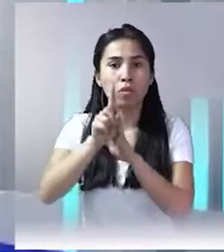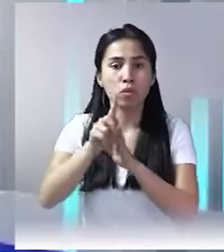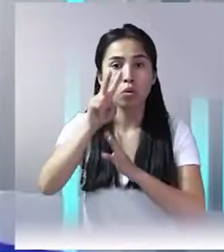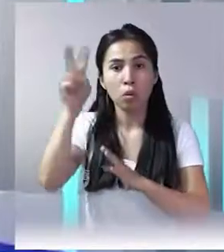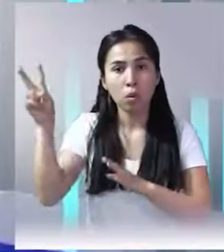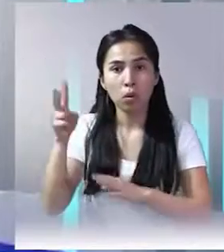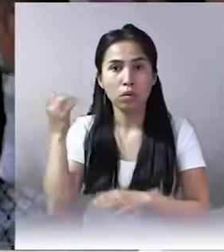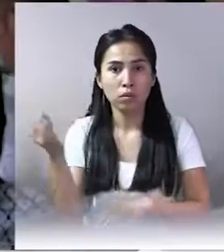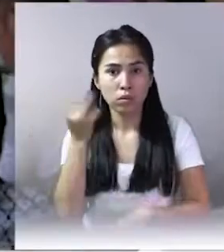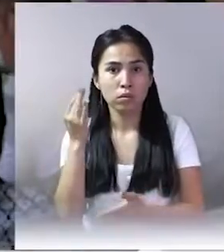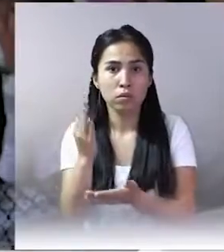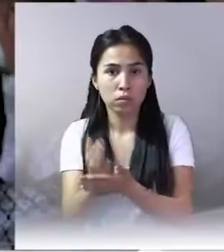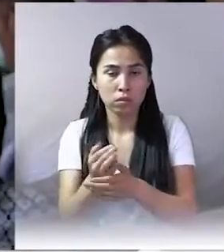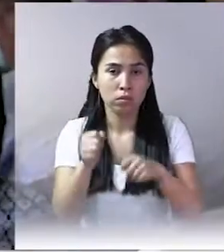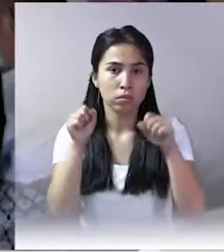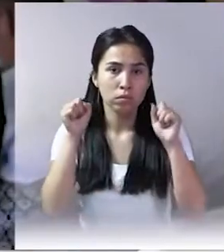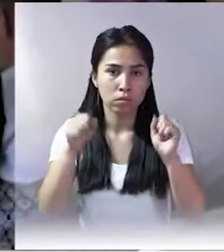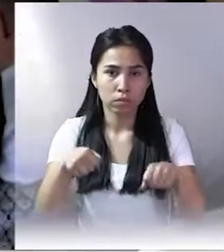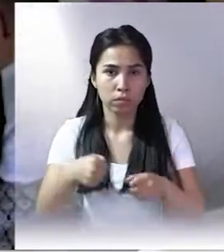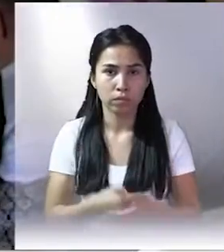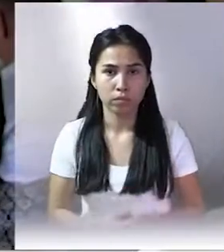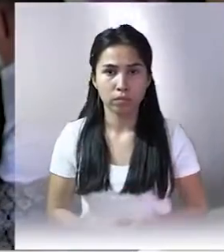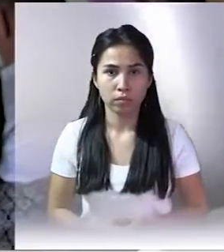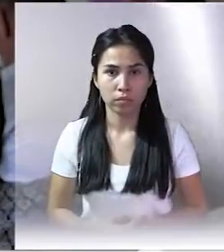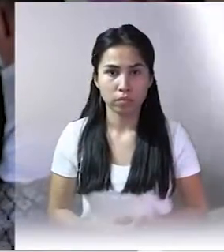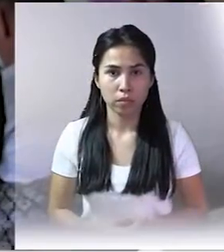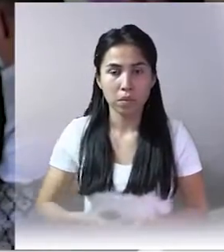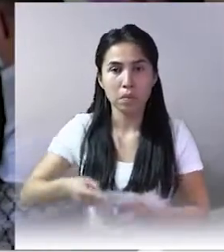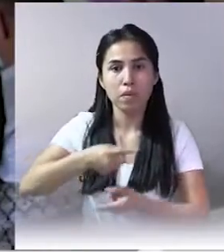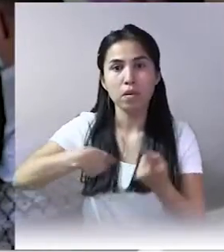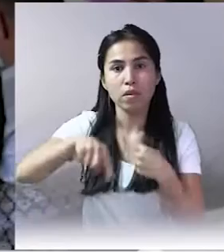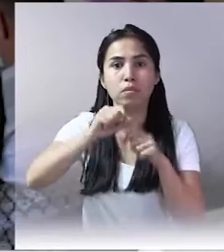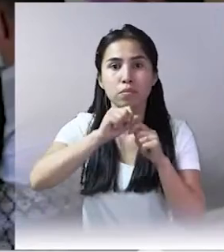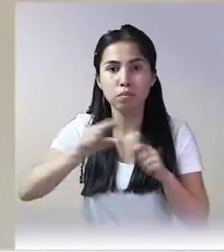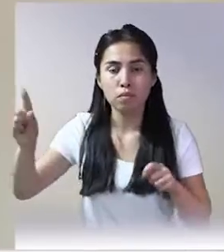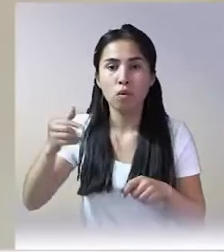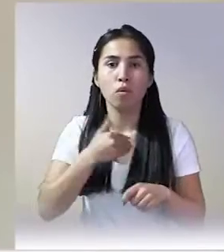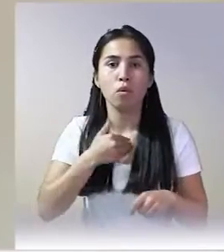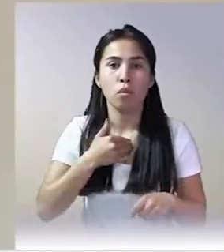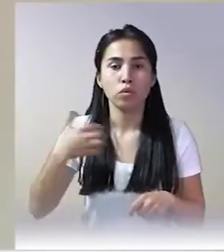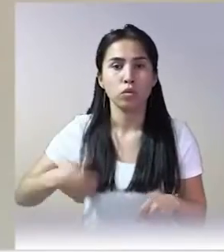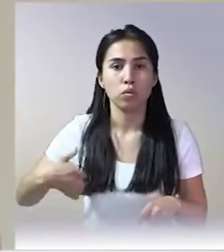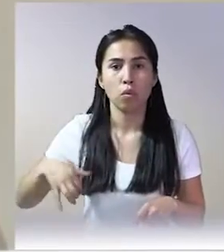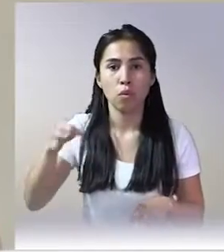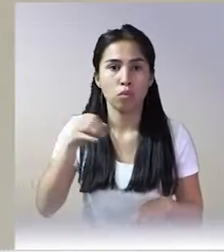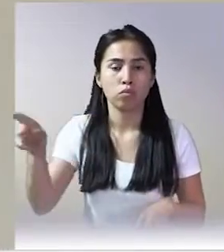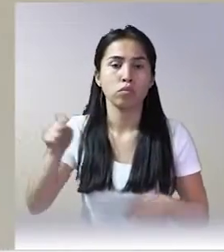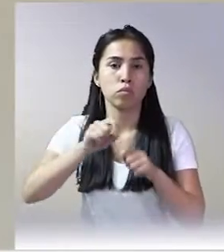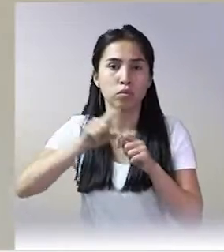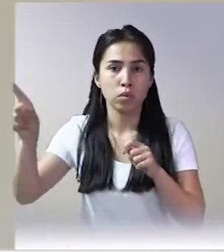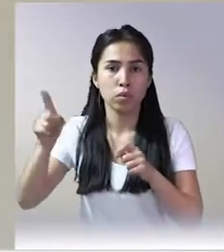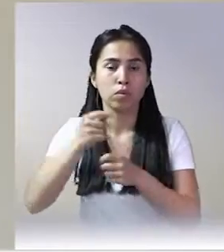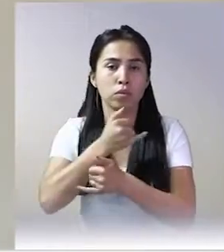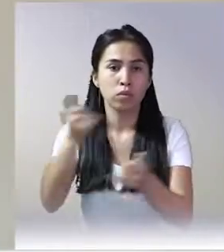отыр. Аймақта бастау бизнес жобасы алғаш болып Жамбыл ауданында жүзеге асты. Ондағы аса ауылының мектебінде қазір 20